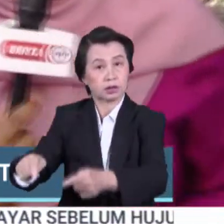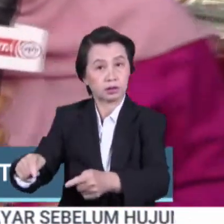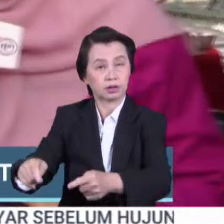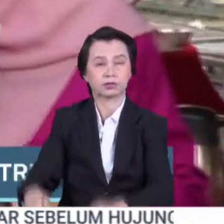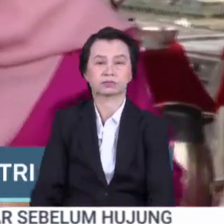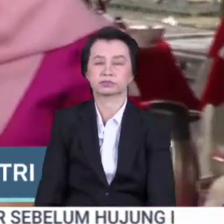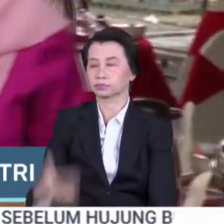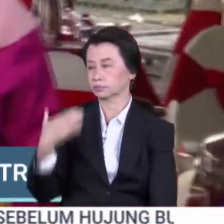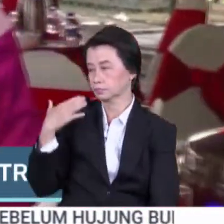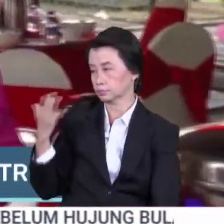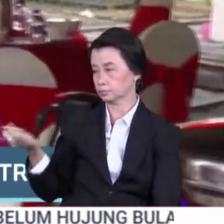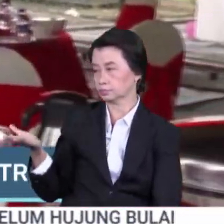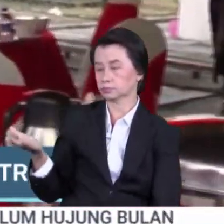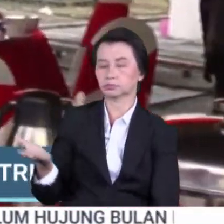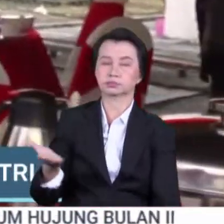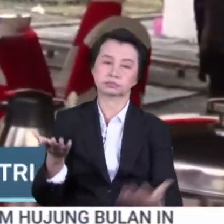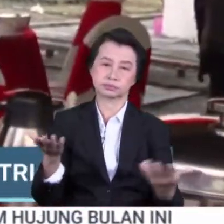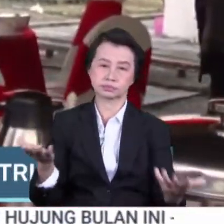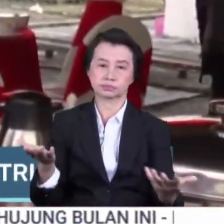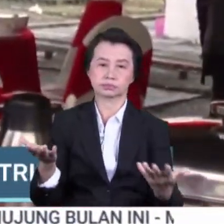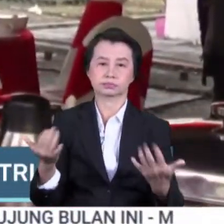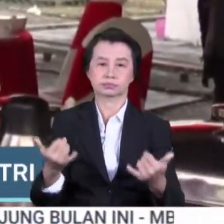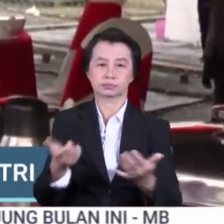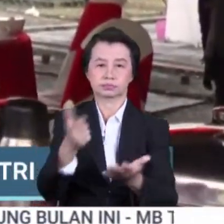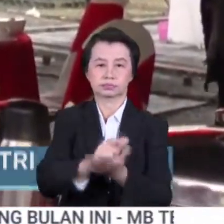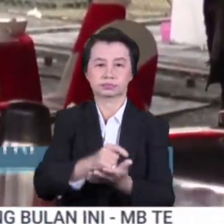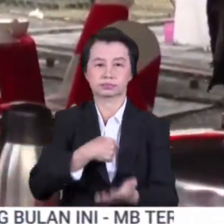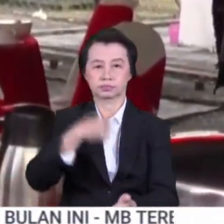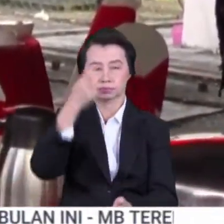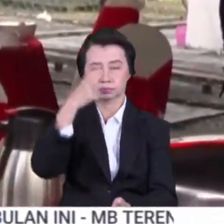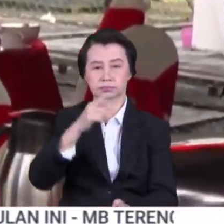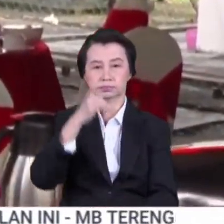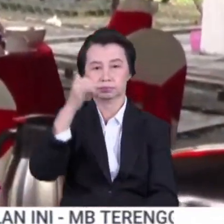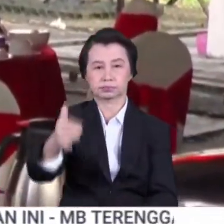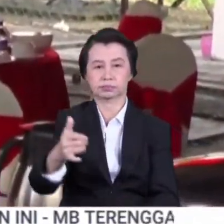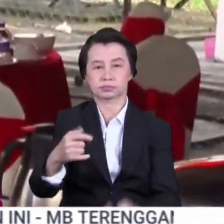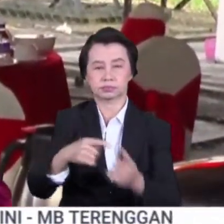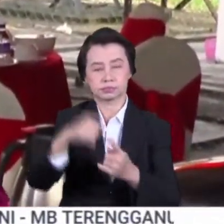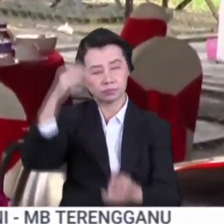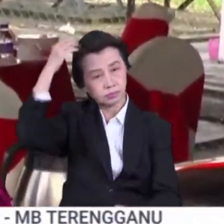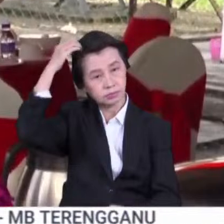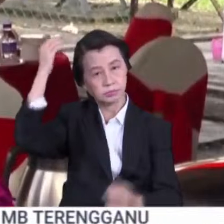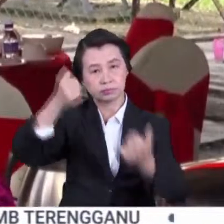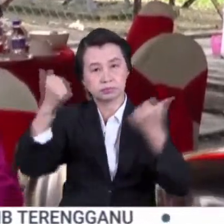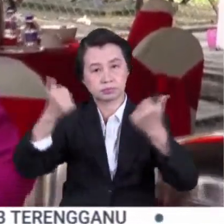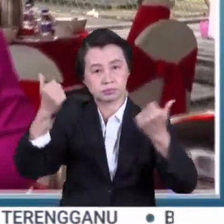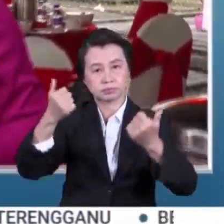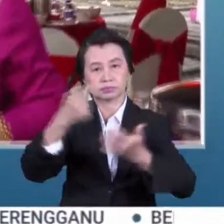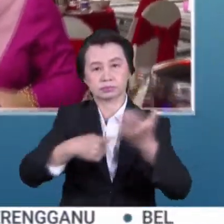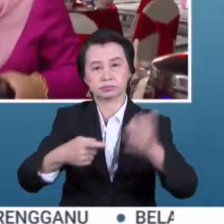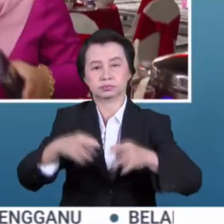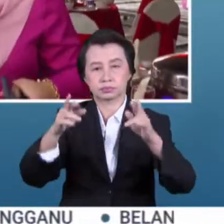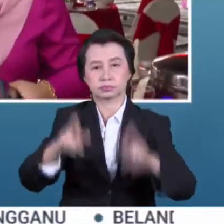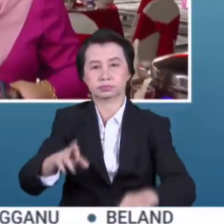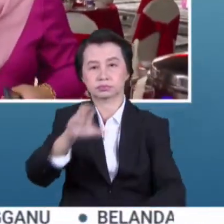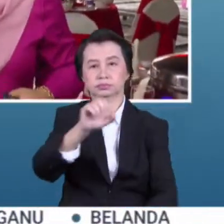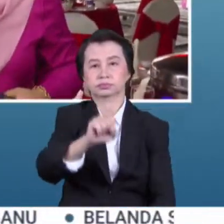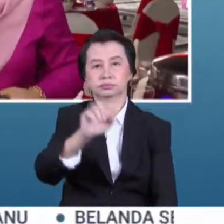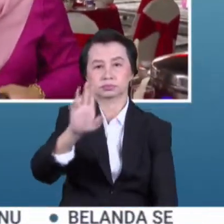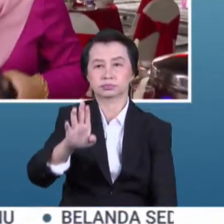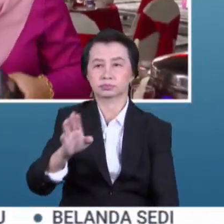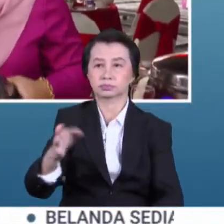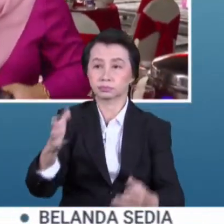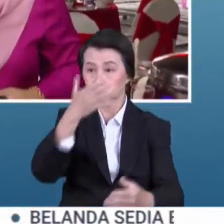dengan kami. Untuk itu, saya kira setakat ini laporan saya untuk Jelajah Kita Selangor Aidilfitri. Apapun warga Sabak, Benam, jangan lupa